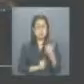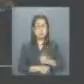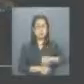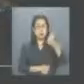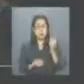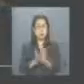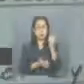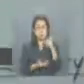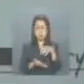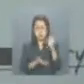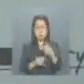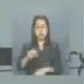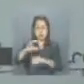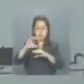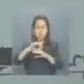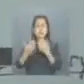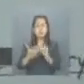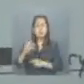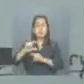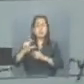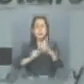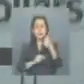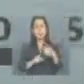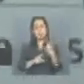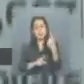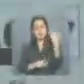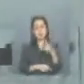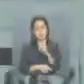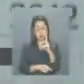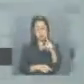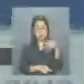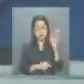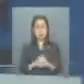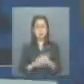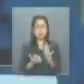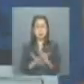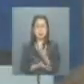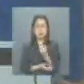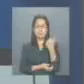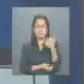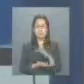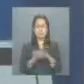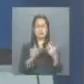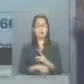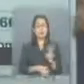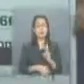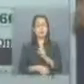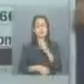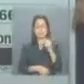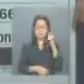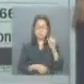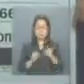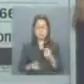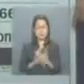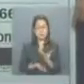656ล้านดอลลาร์สหรัฐเมื่อเดือนที่แล้วเดินทางมารับเงินรางวัลเรียบร้อยโดยทั้งคู่ตัดสินใจขอรับเงินรางวัลทั้งก้อนแม้